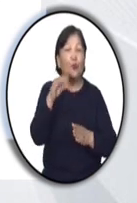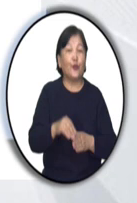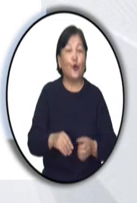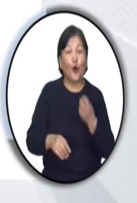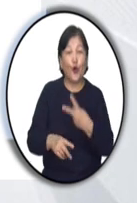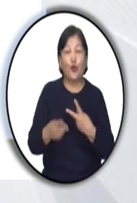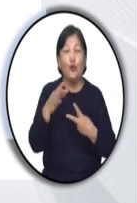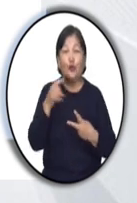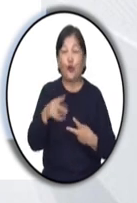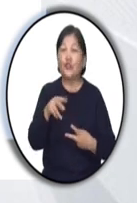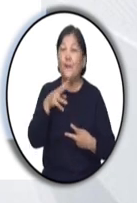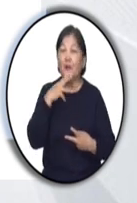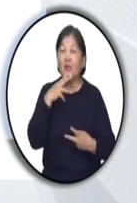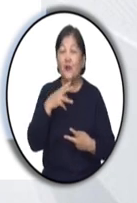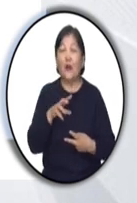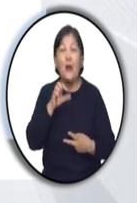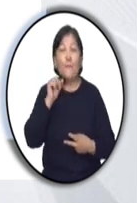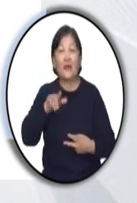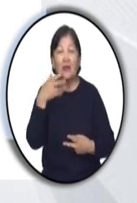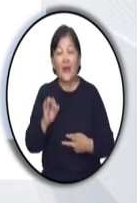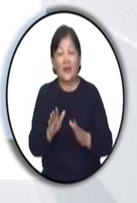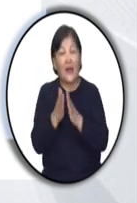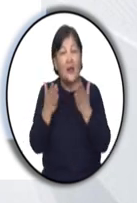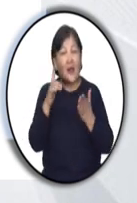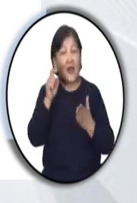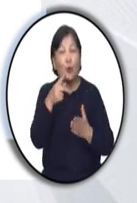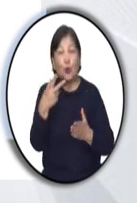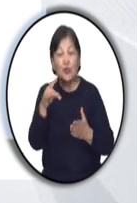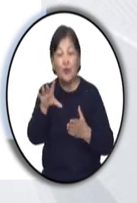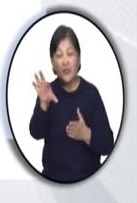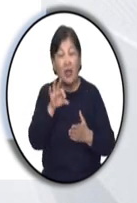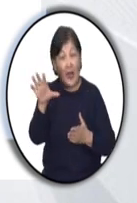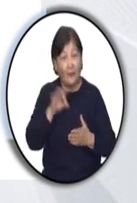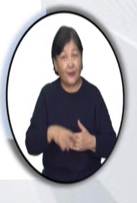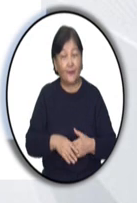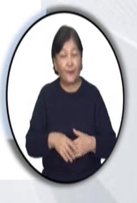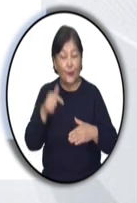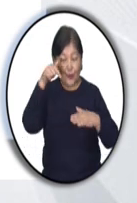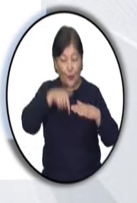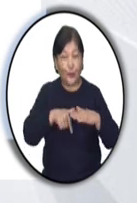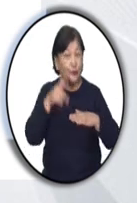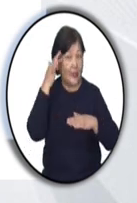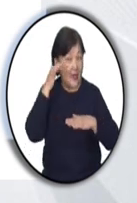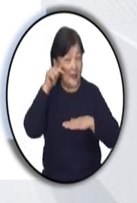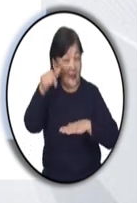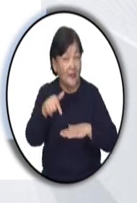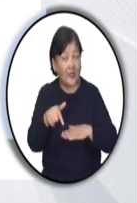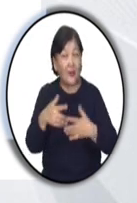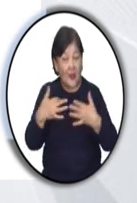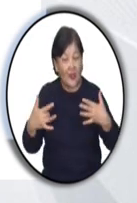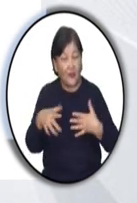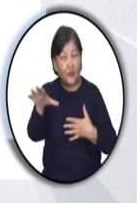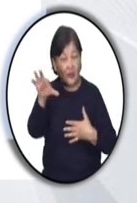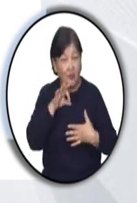мэдээллүүдээ анхдагч болон хоёрдагч мэдээллүүдээ за баталгаатай сурвалжуудаас хайн. За мөн гадны орны болон дотоод